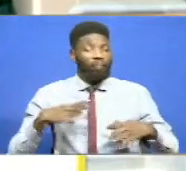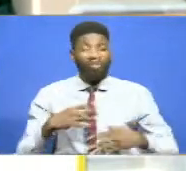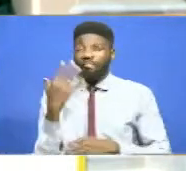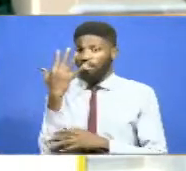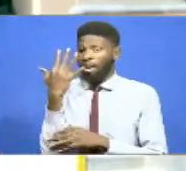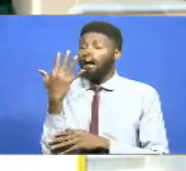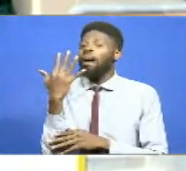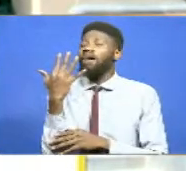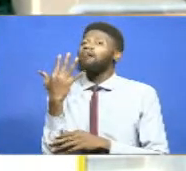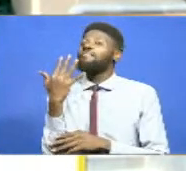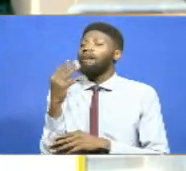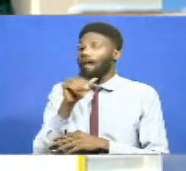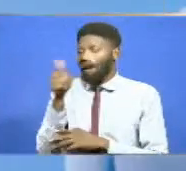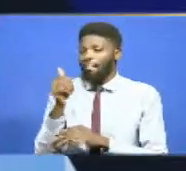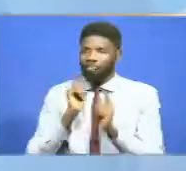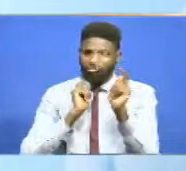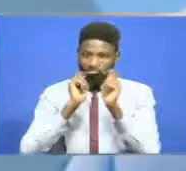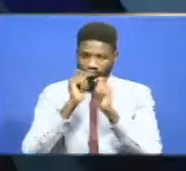kusailiwa.